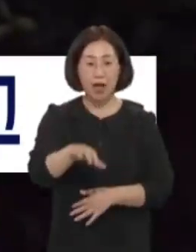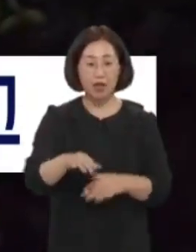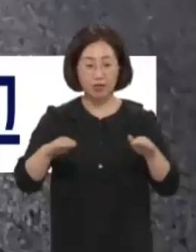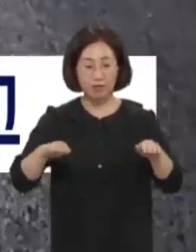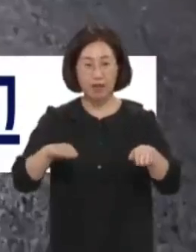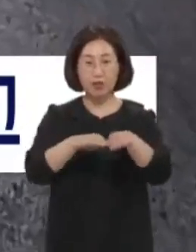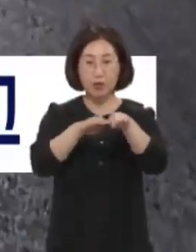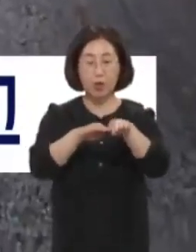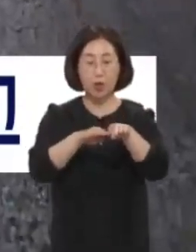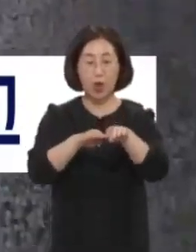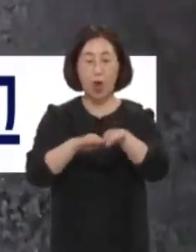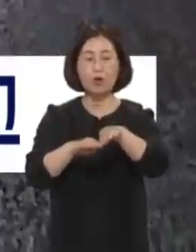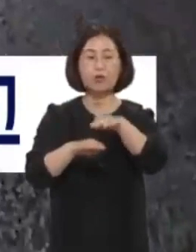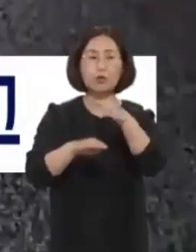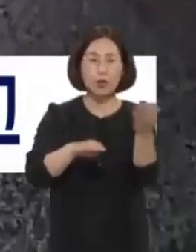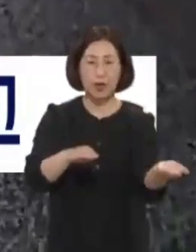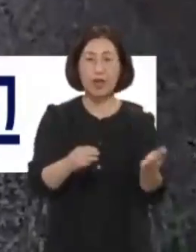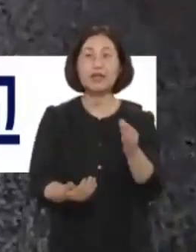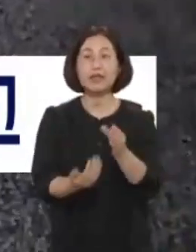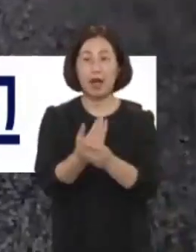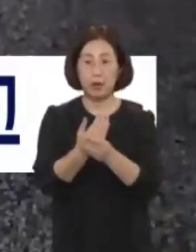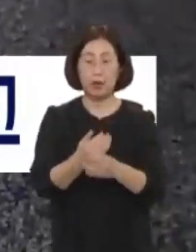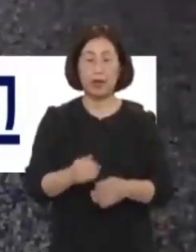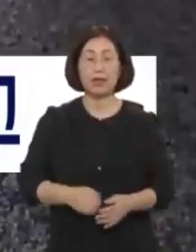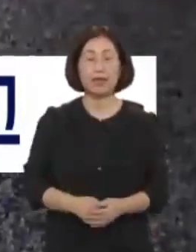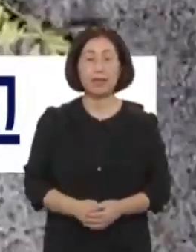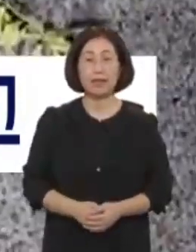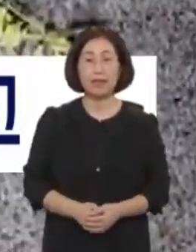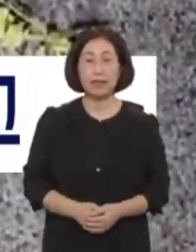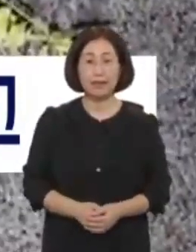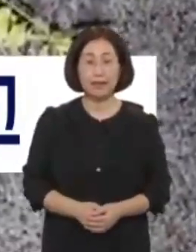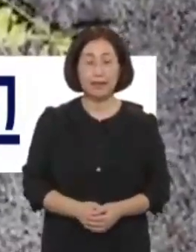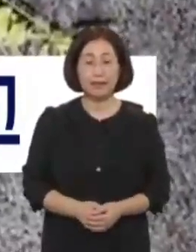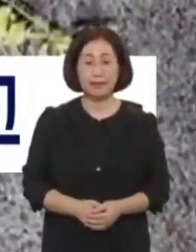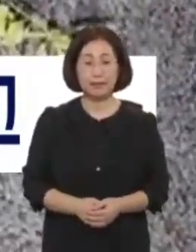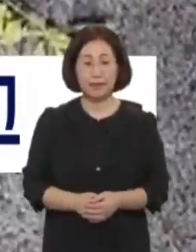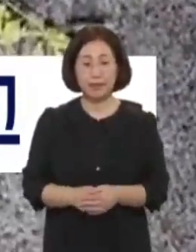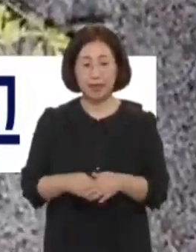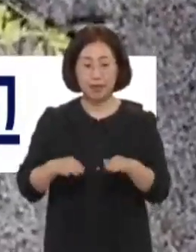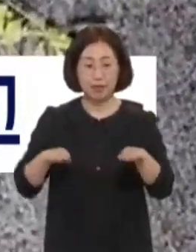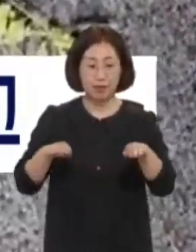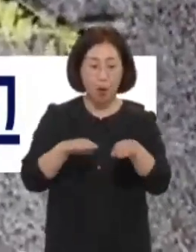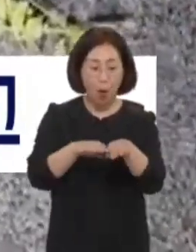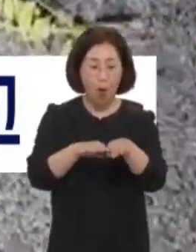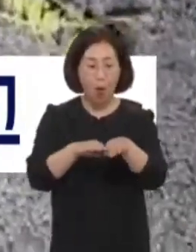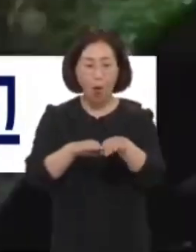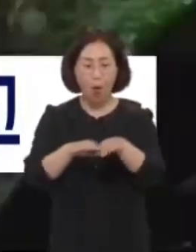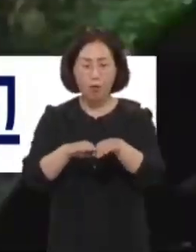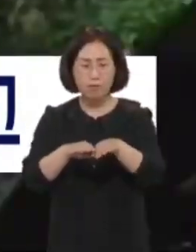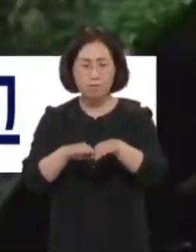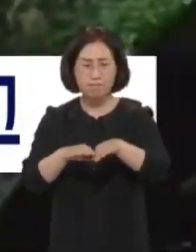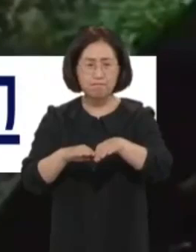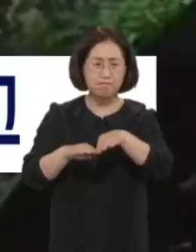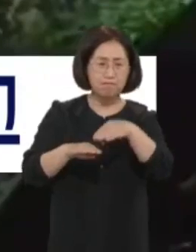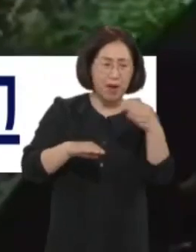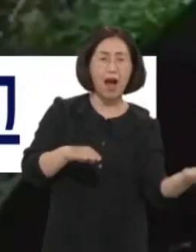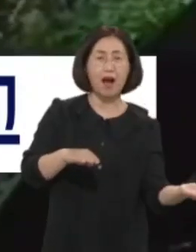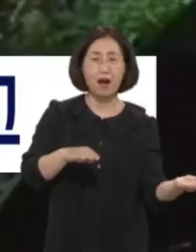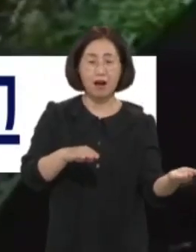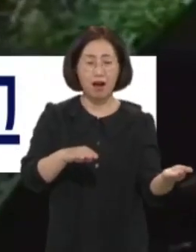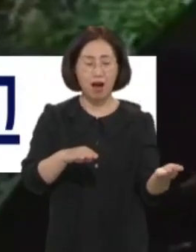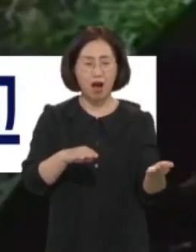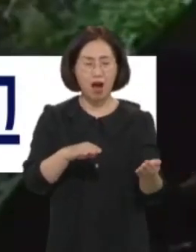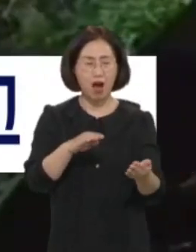추돌해 차량이 전복되는 사고가 발생했습니다. 들이받친 승용차가 사고 충격에 갓길 풀숲에